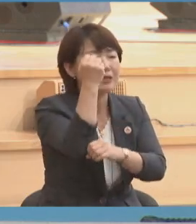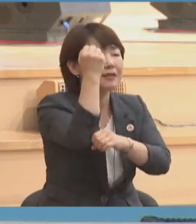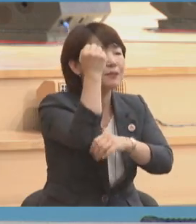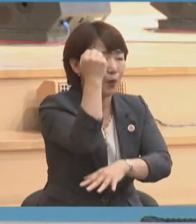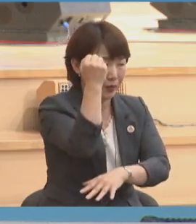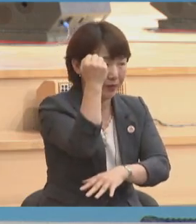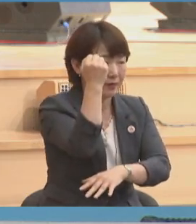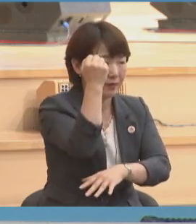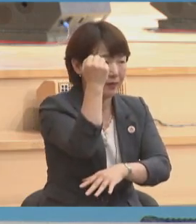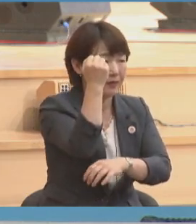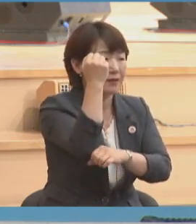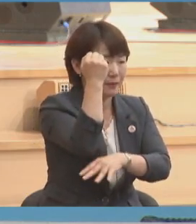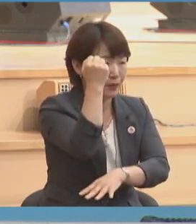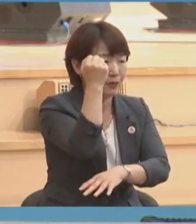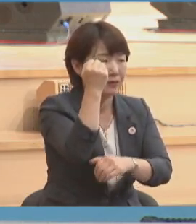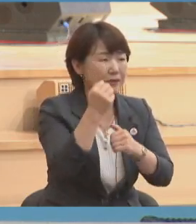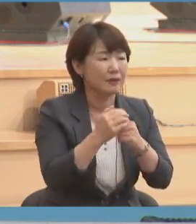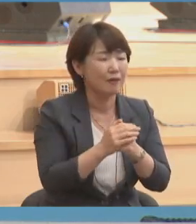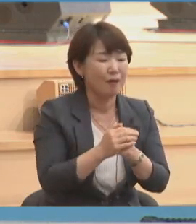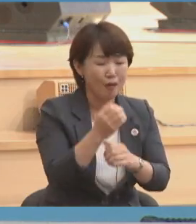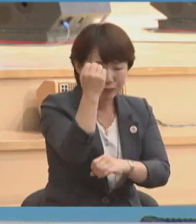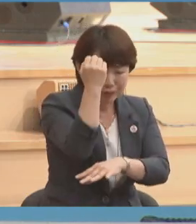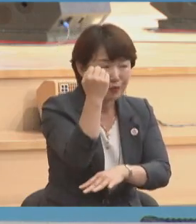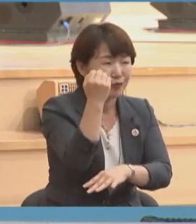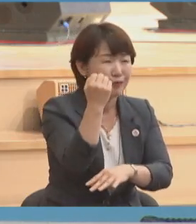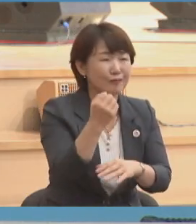기본 뭐 기본인데 뭐